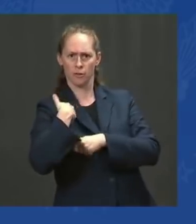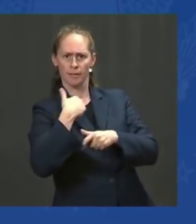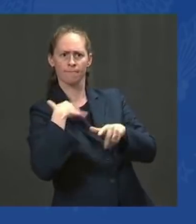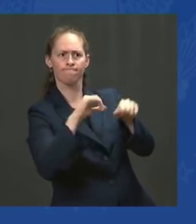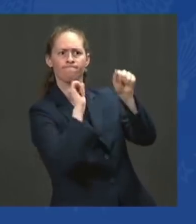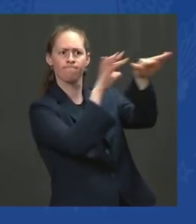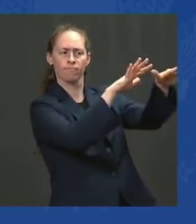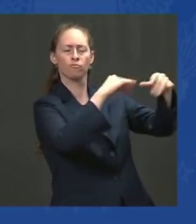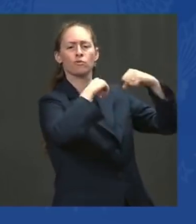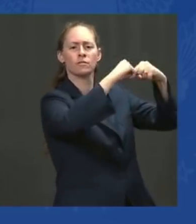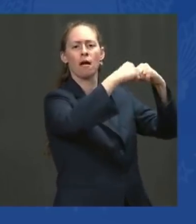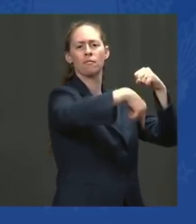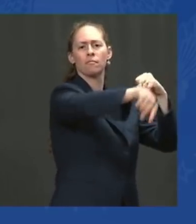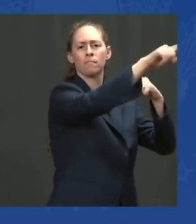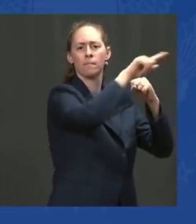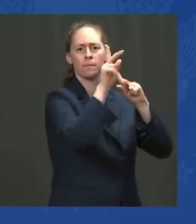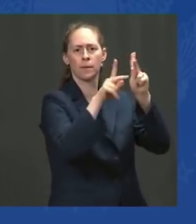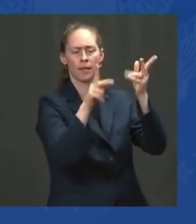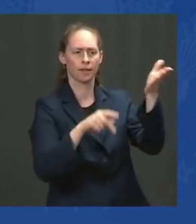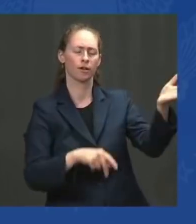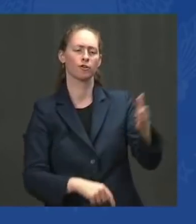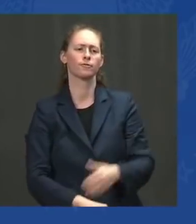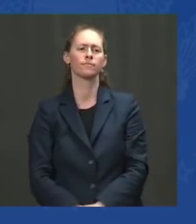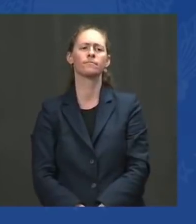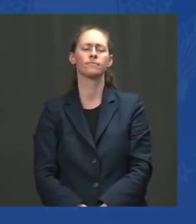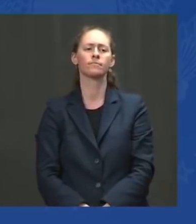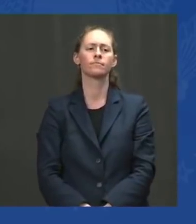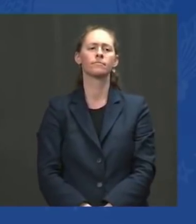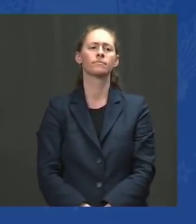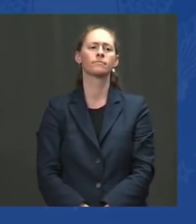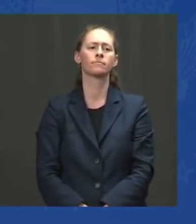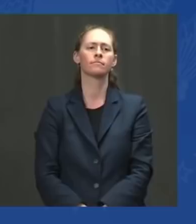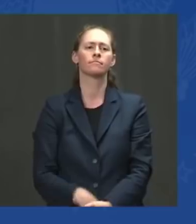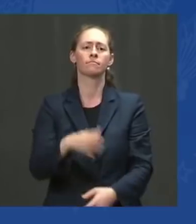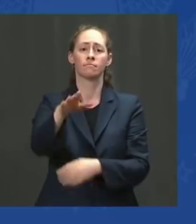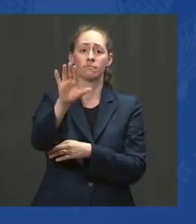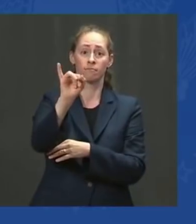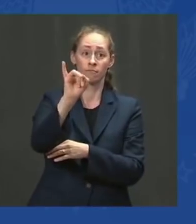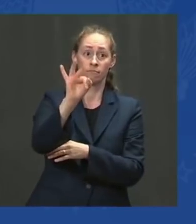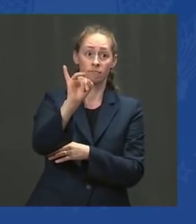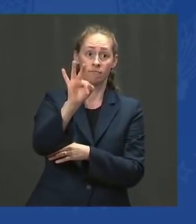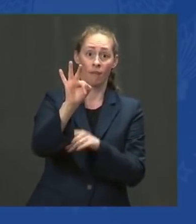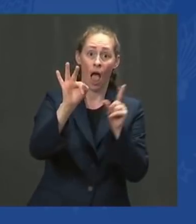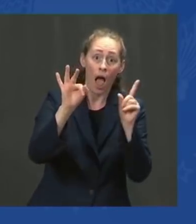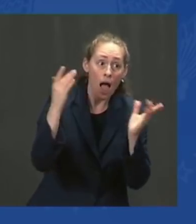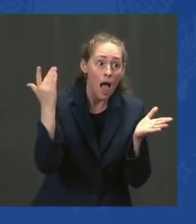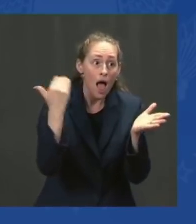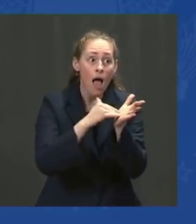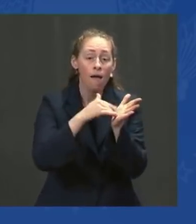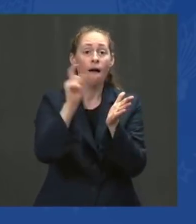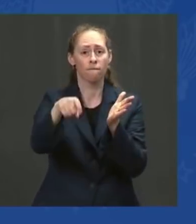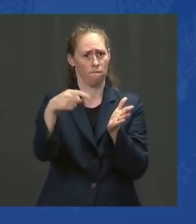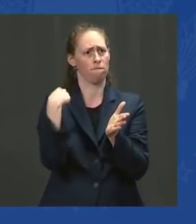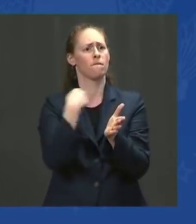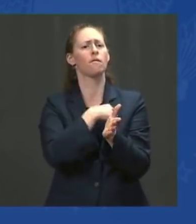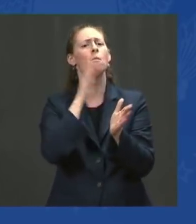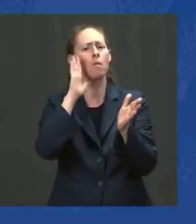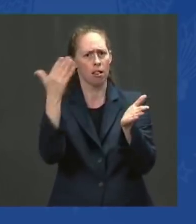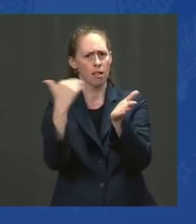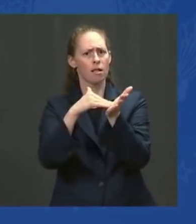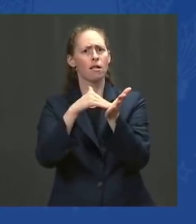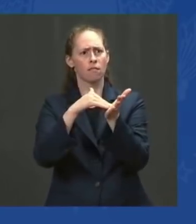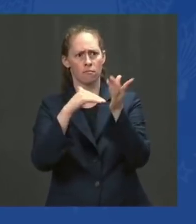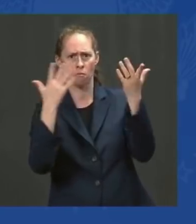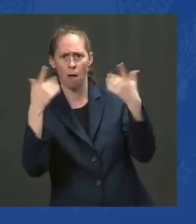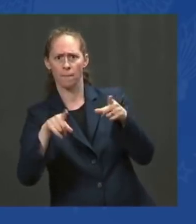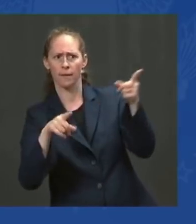美军不能在阿富汗自己的军队不愿意保卫自己政府，不愿意保卫自己国家的情况下